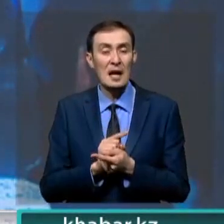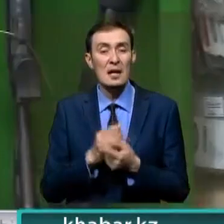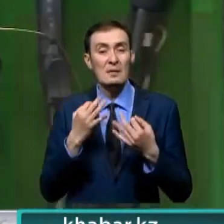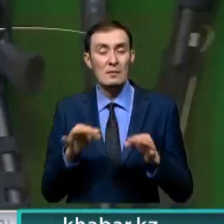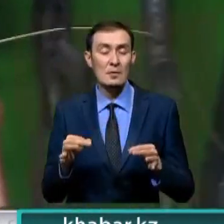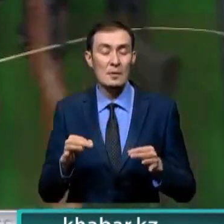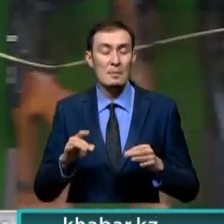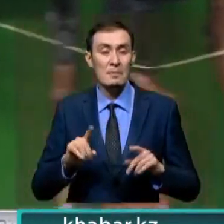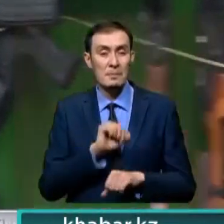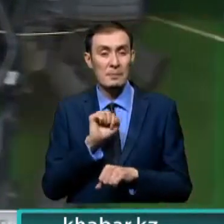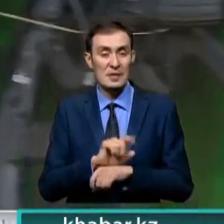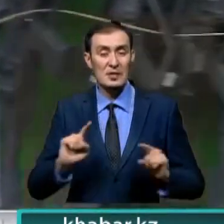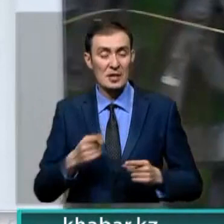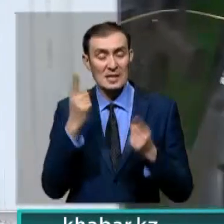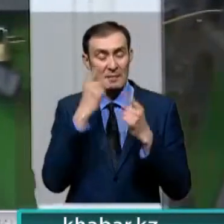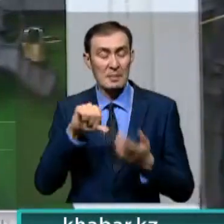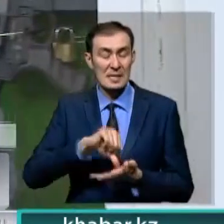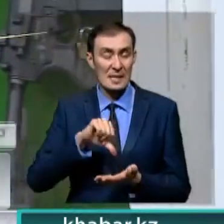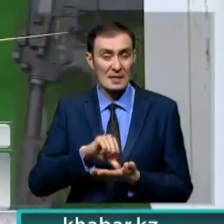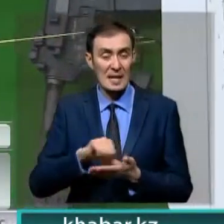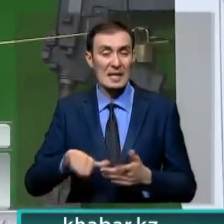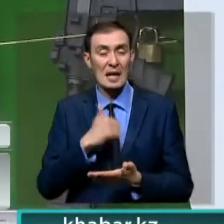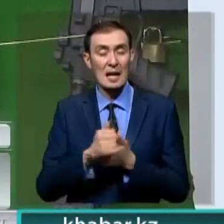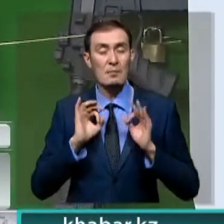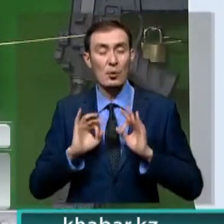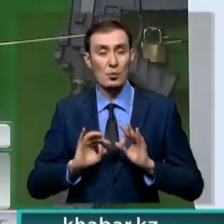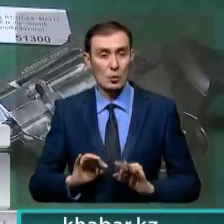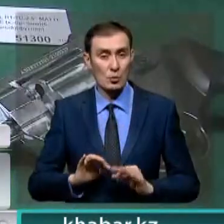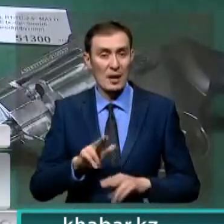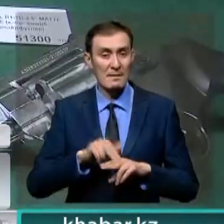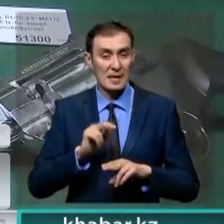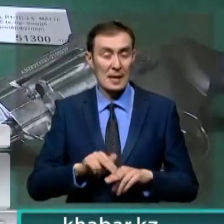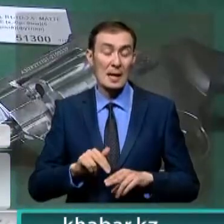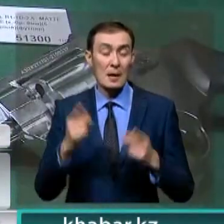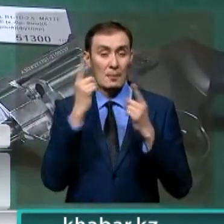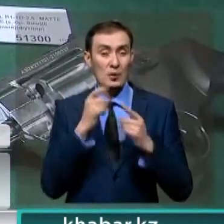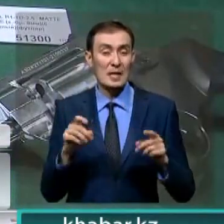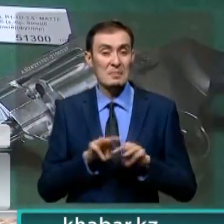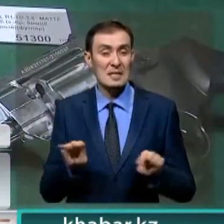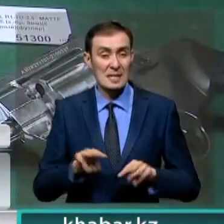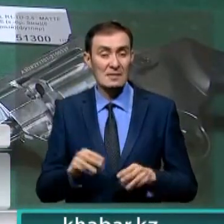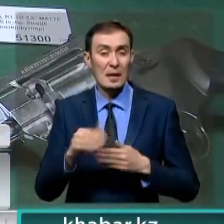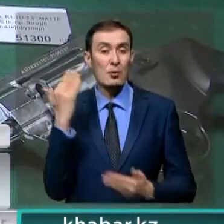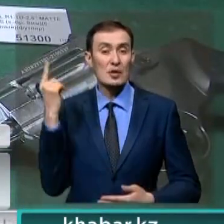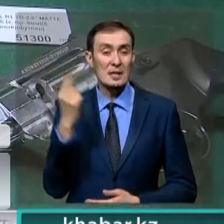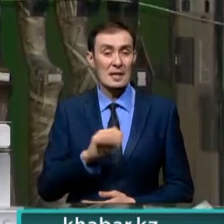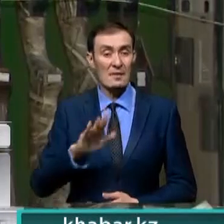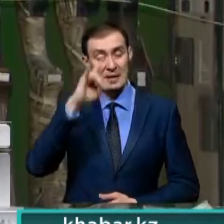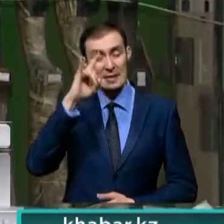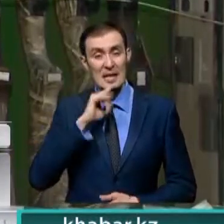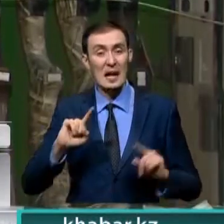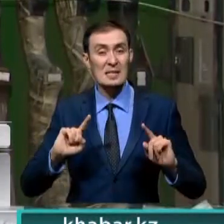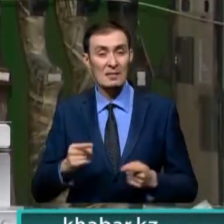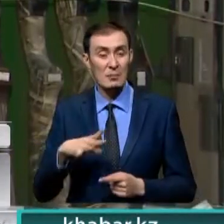меру пресечения об этом заявили представители генеральной прокуратуры мвд по данным ведомства на прошлой неделе в казахстане